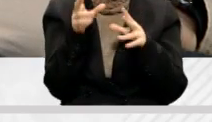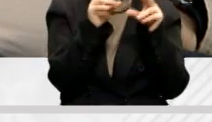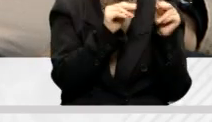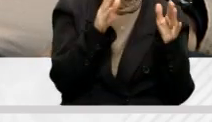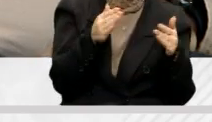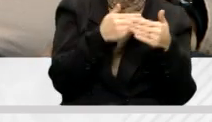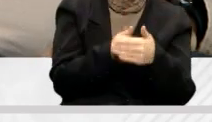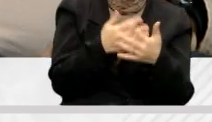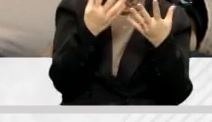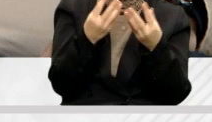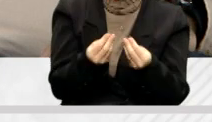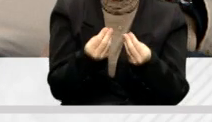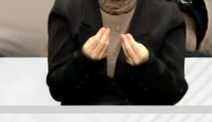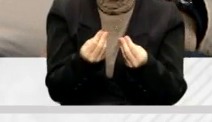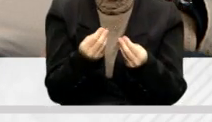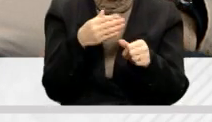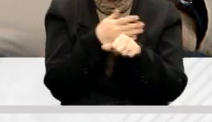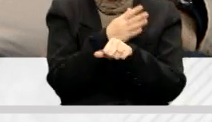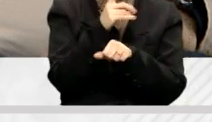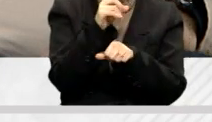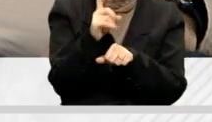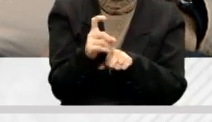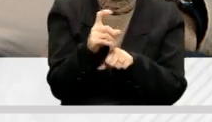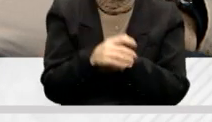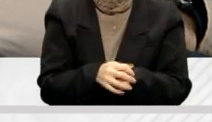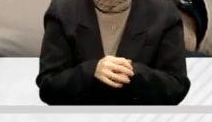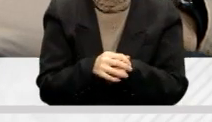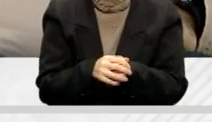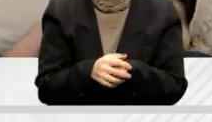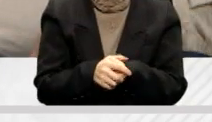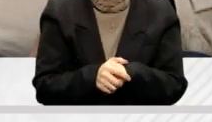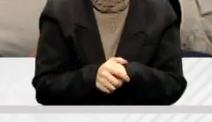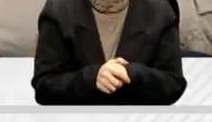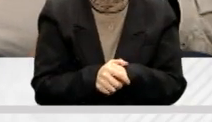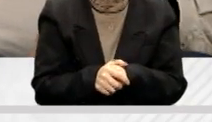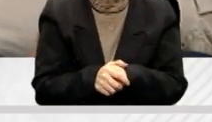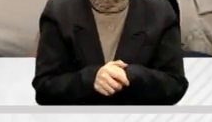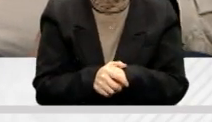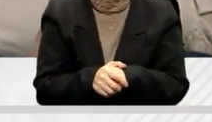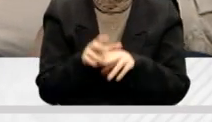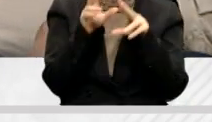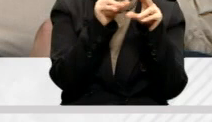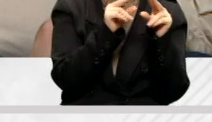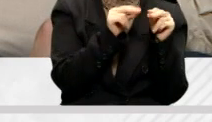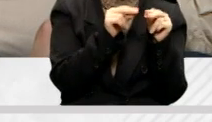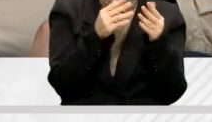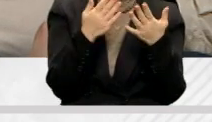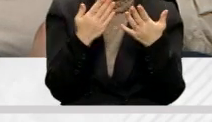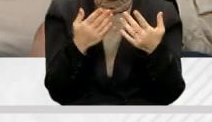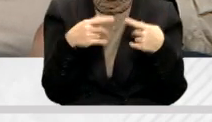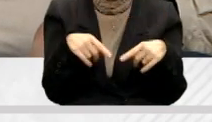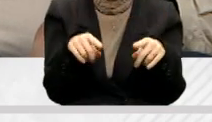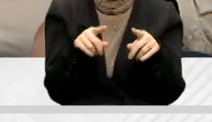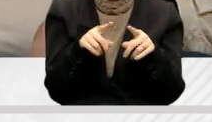dediniz. Çoğu zaman alarm için telefonu kullanıyoruz. Bu da sıkıntı mı? Neler söylersiniz? Sonra birkaç soru var, onlara edeceğim. Şimdi uyku da aslında bizim